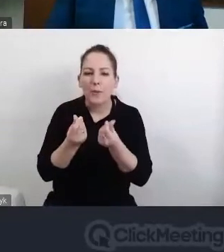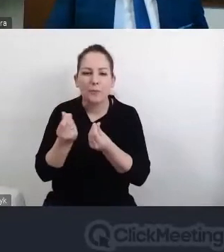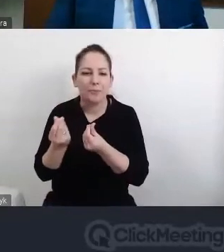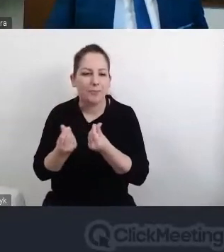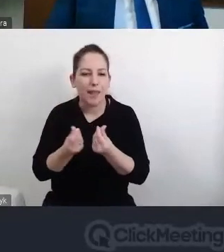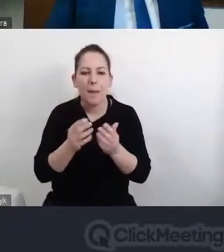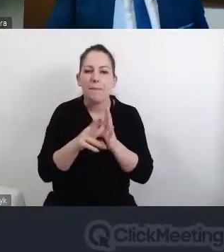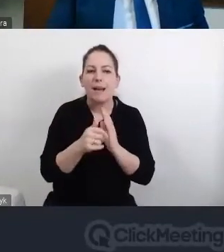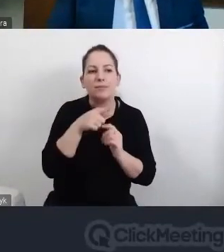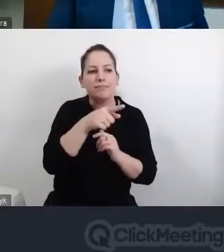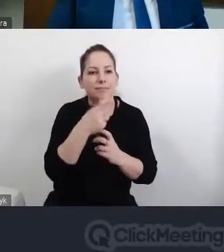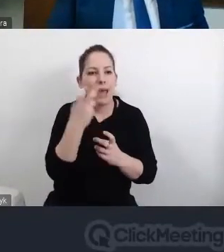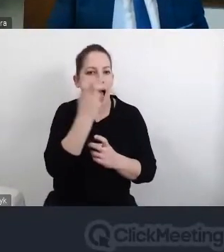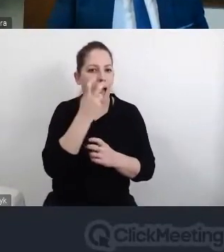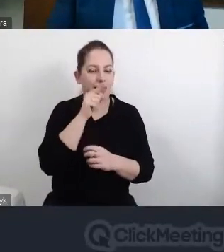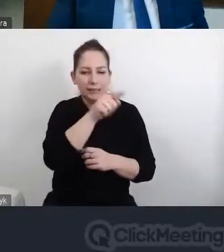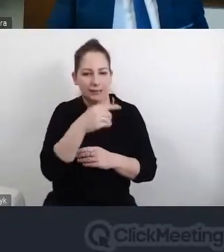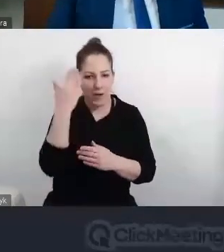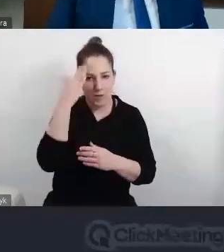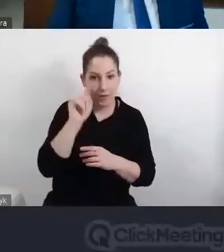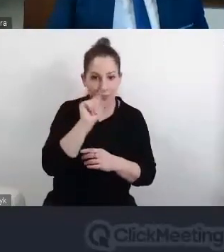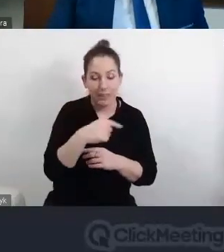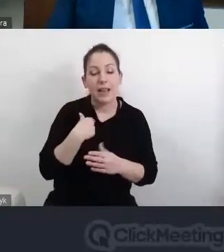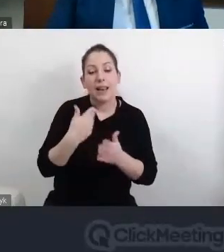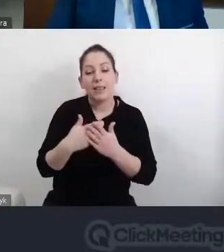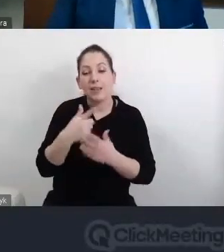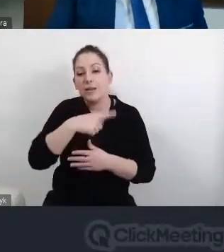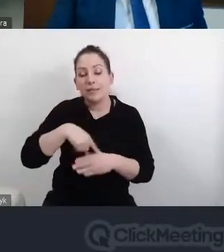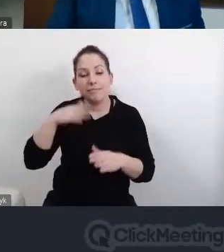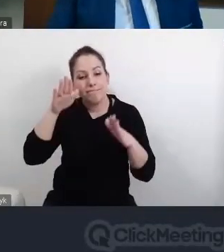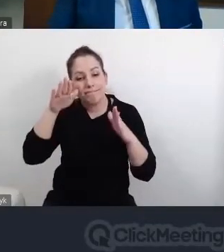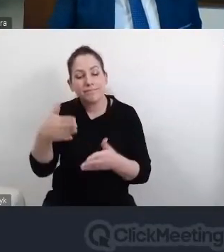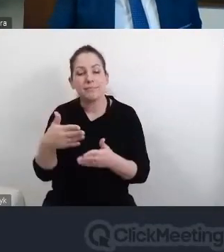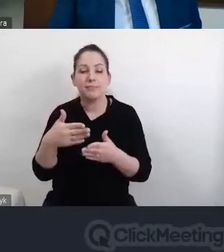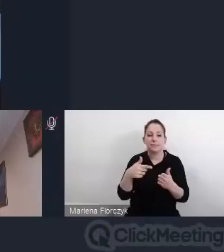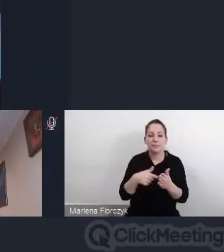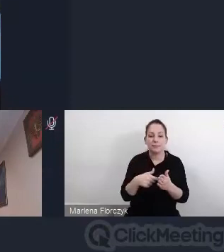bardziej atrakcyjnych. Stąd stawiamy przede wszystkim na bardzo